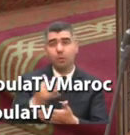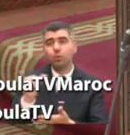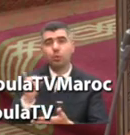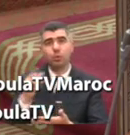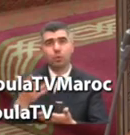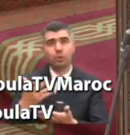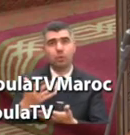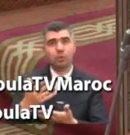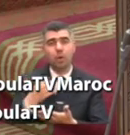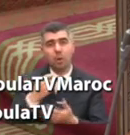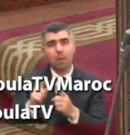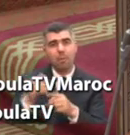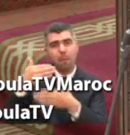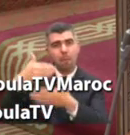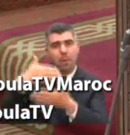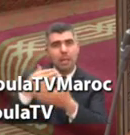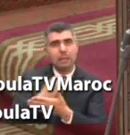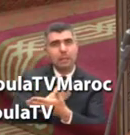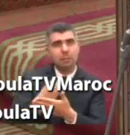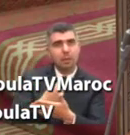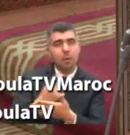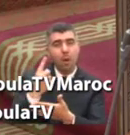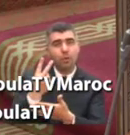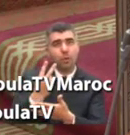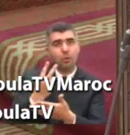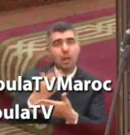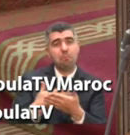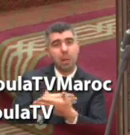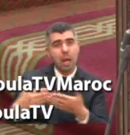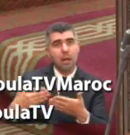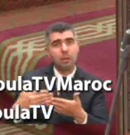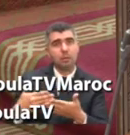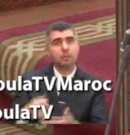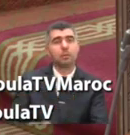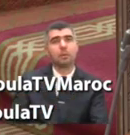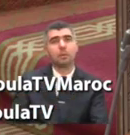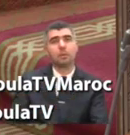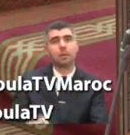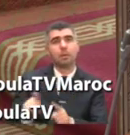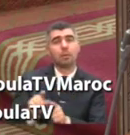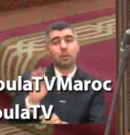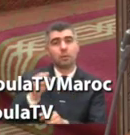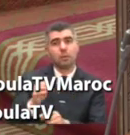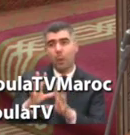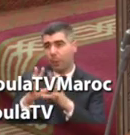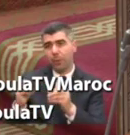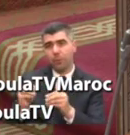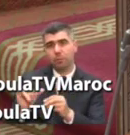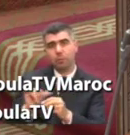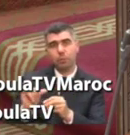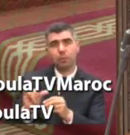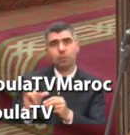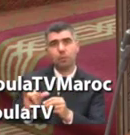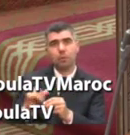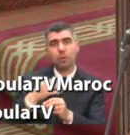نديروا بها السبيطارات، كون لقينا هاد 21 مليار راه نديروا السبب ما كايناش غير هادشي